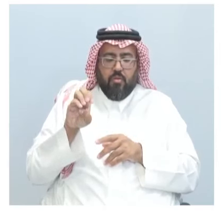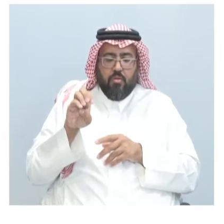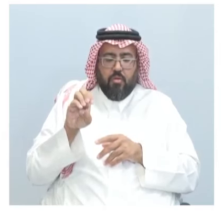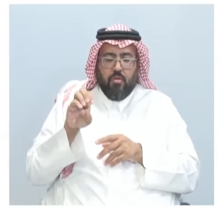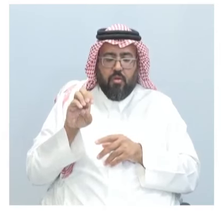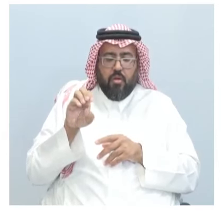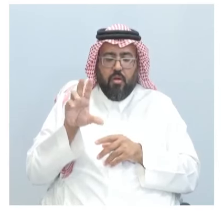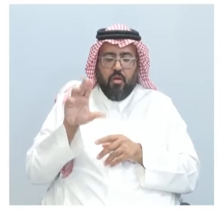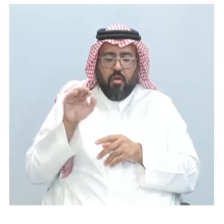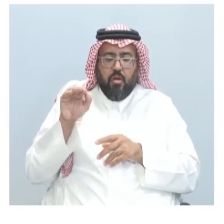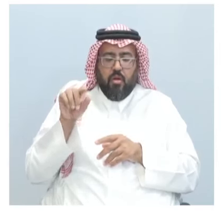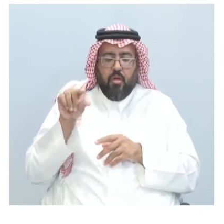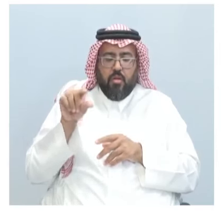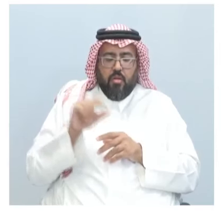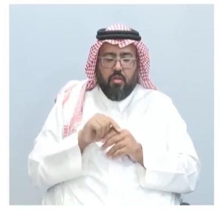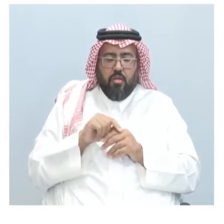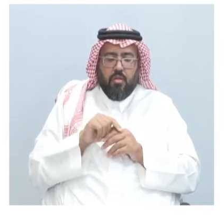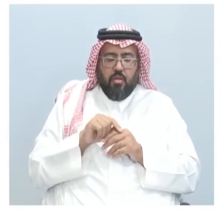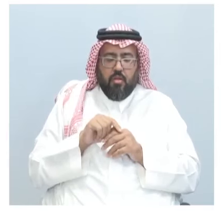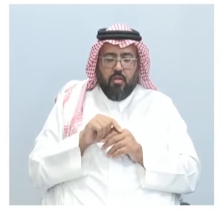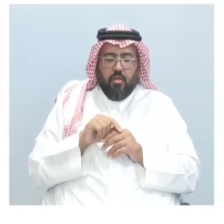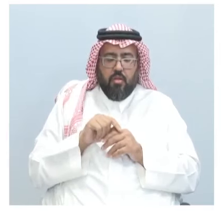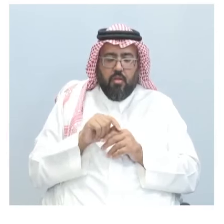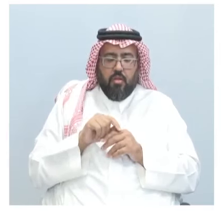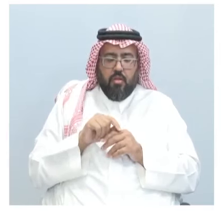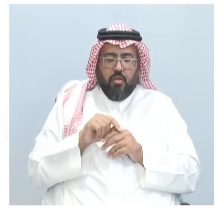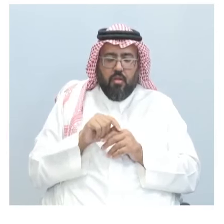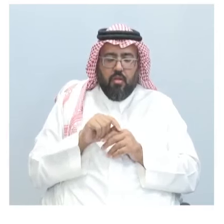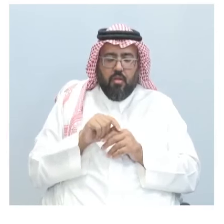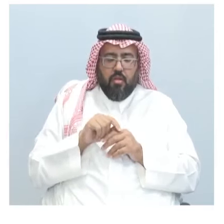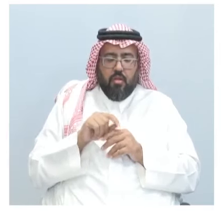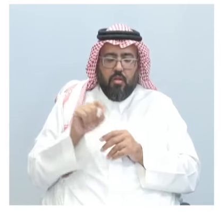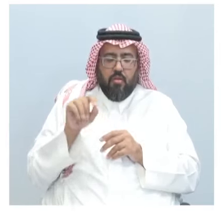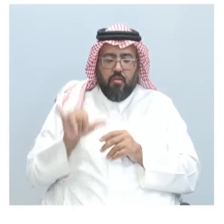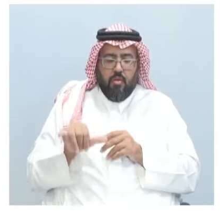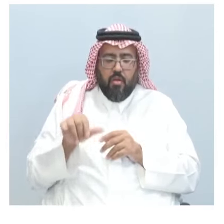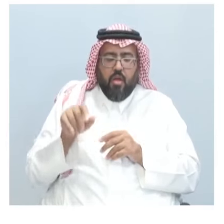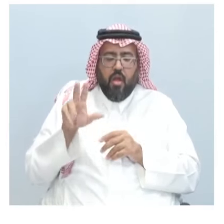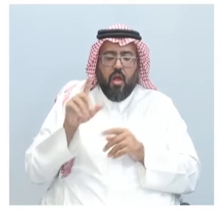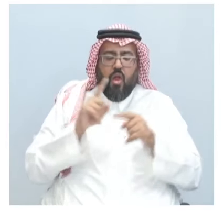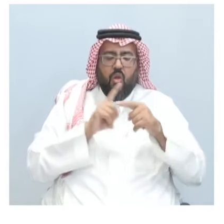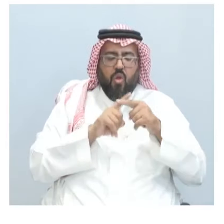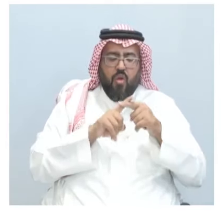جاوز الحد في الكفر